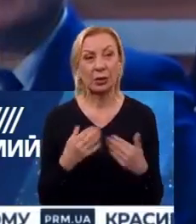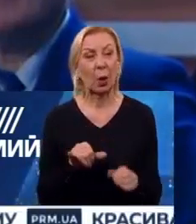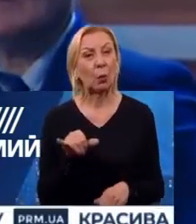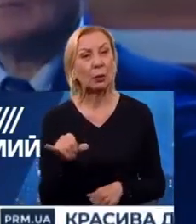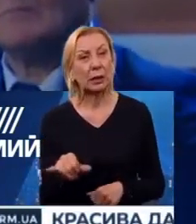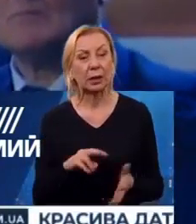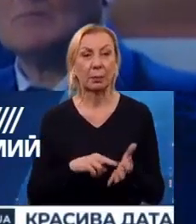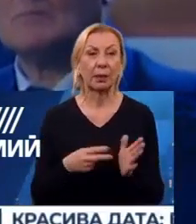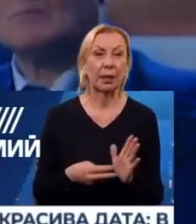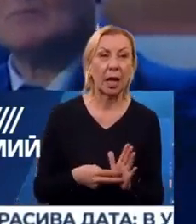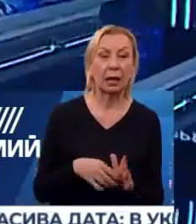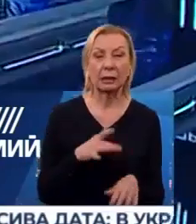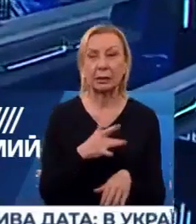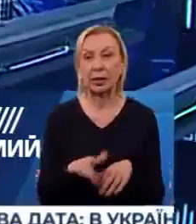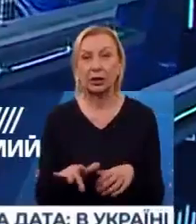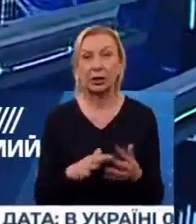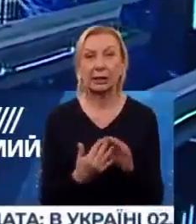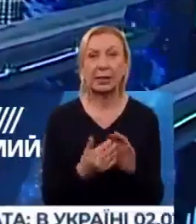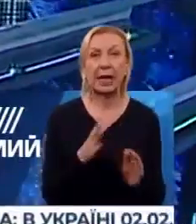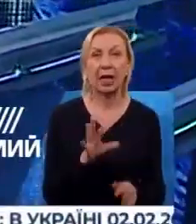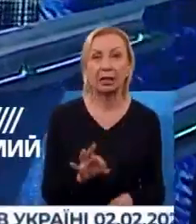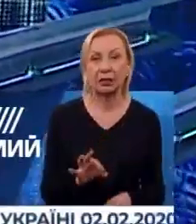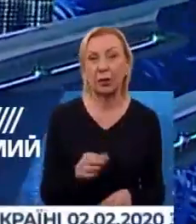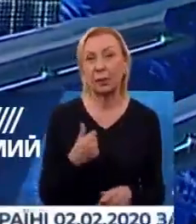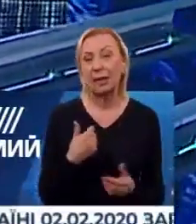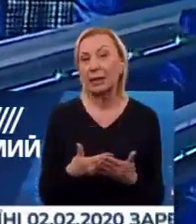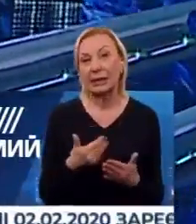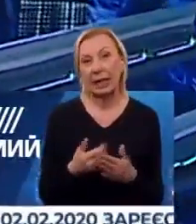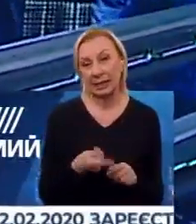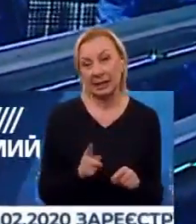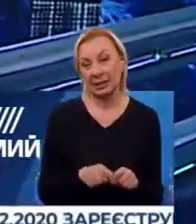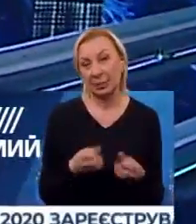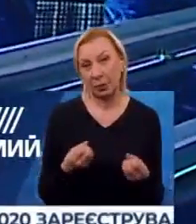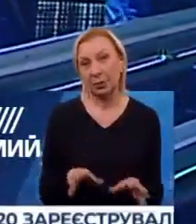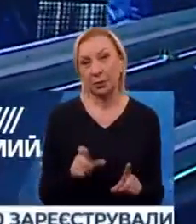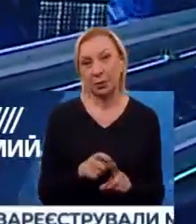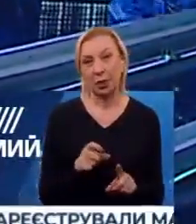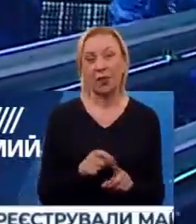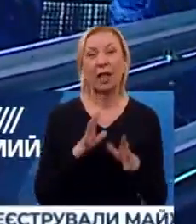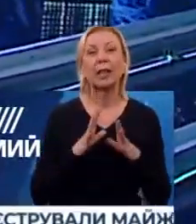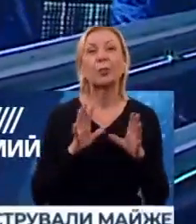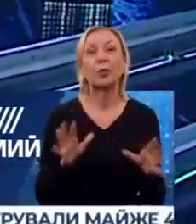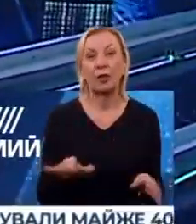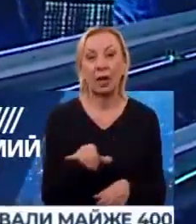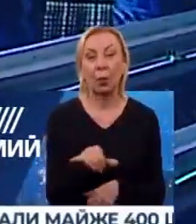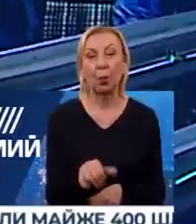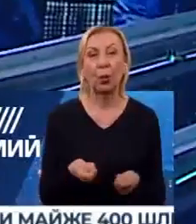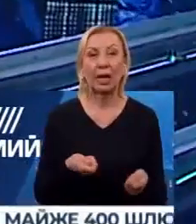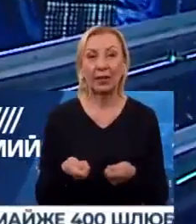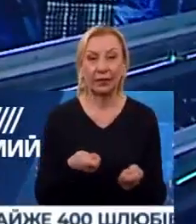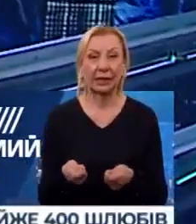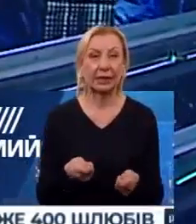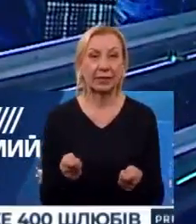план знищити селянство. Мені здається, це слова. Не буває у керівництва,